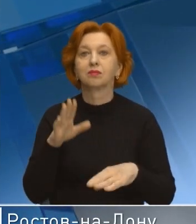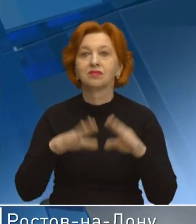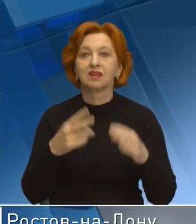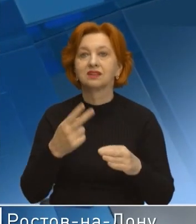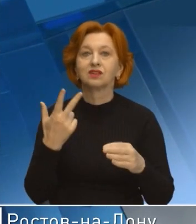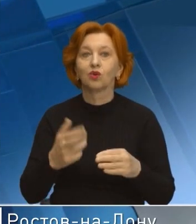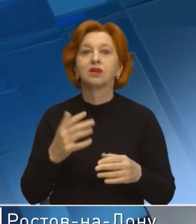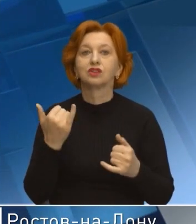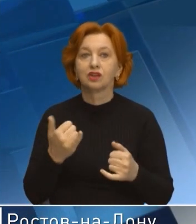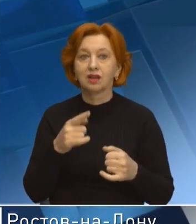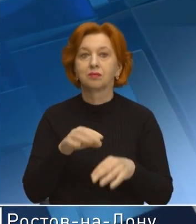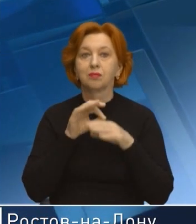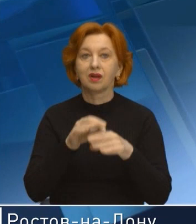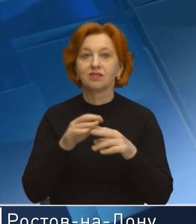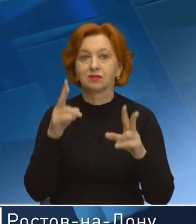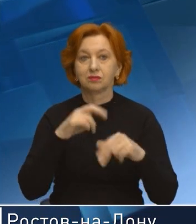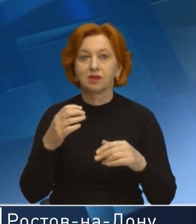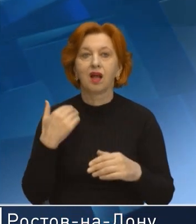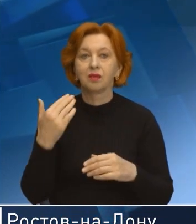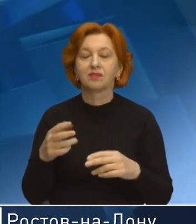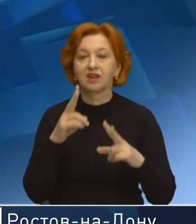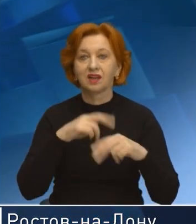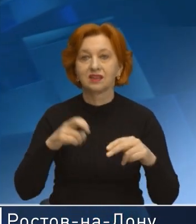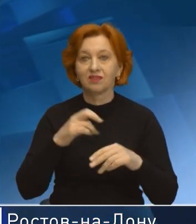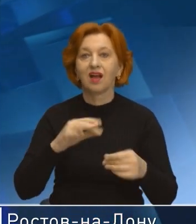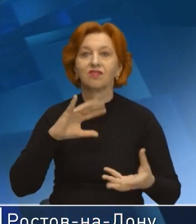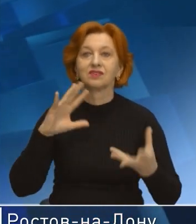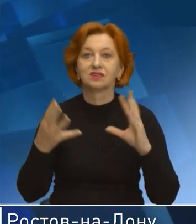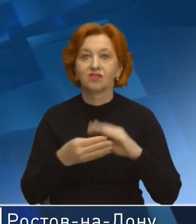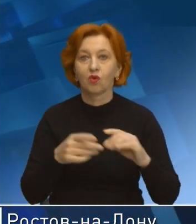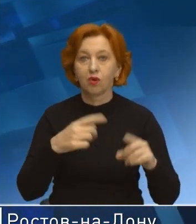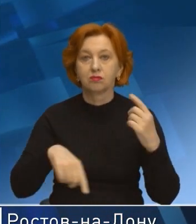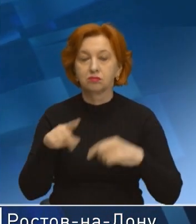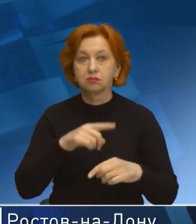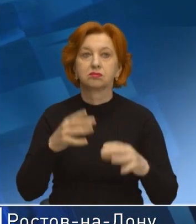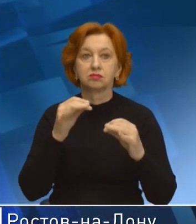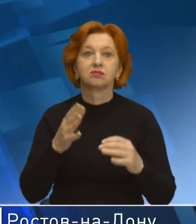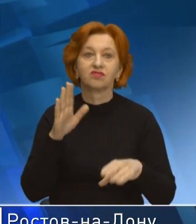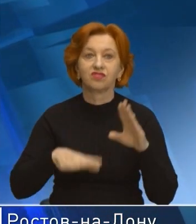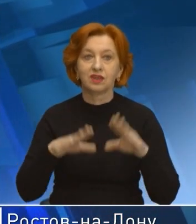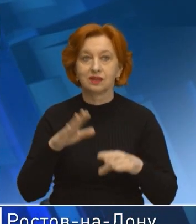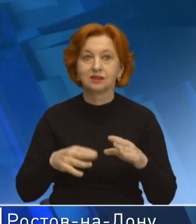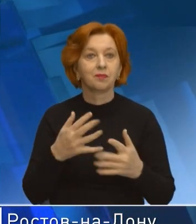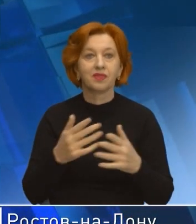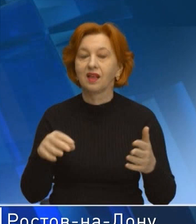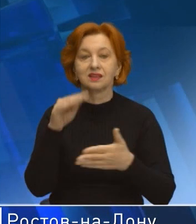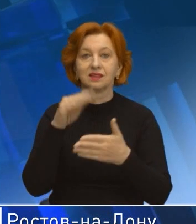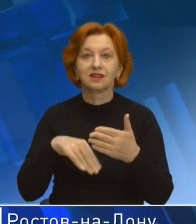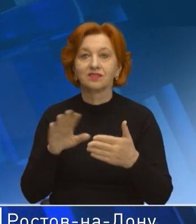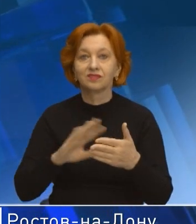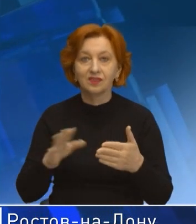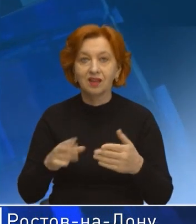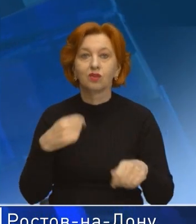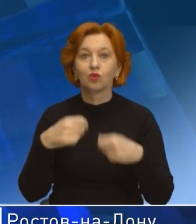килограмм. Сейчас по этим фактам проводятся административные расследования. Всего в сентябре возбуждено 7 дел по фактам незадекларирования товаров